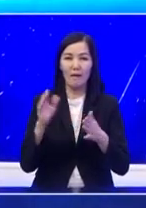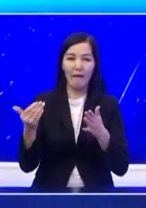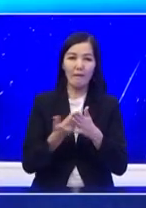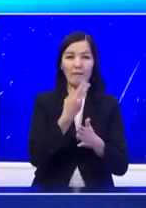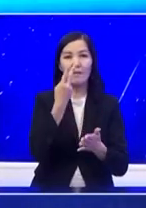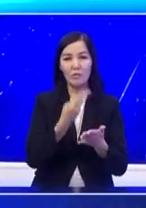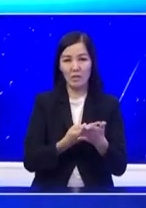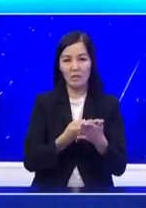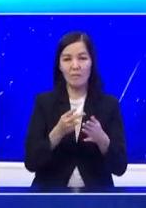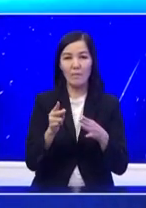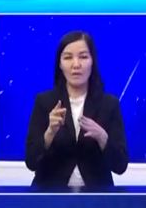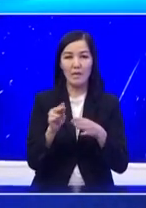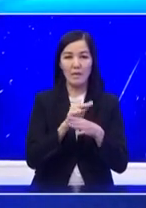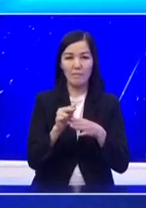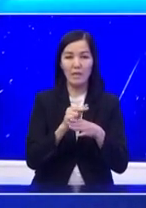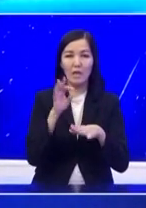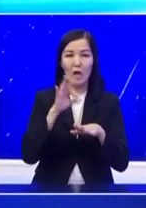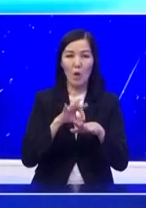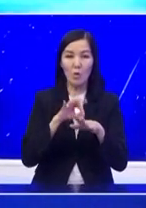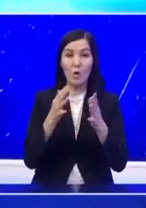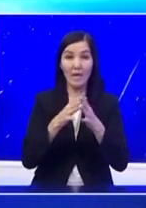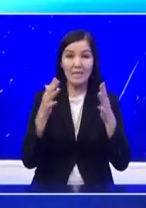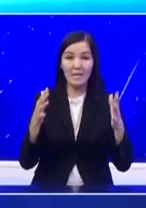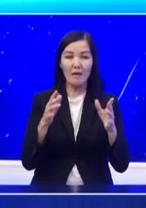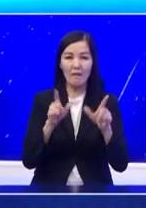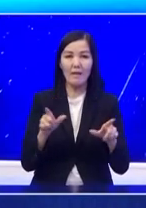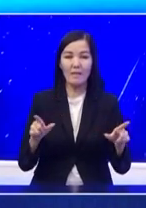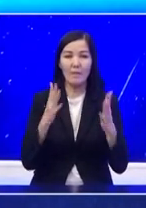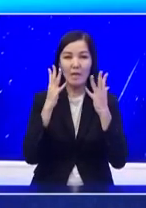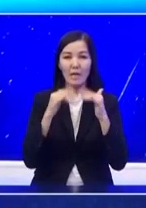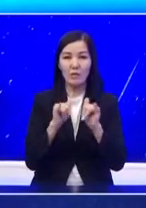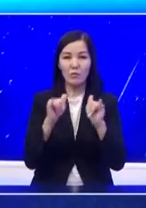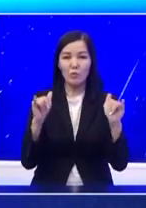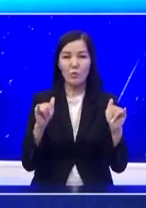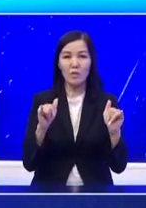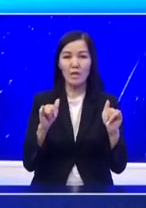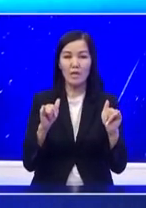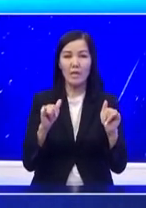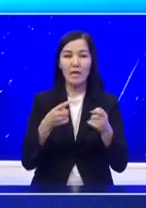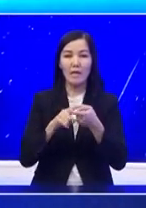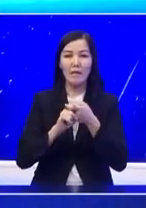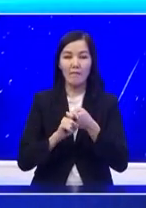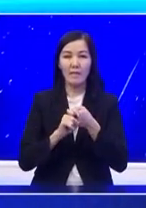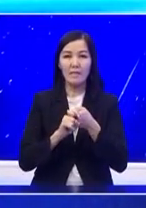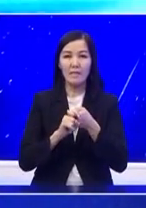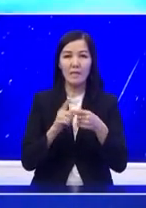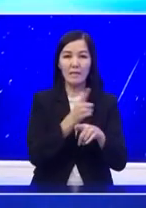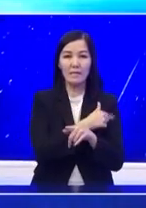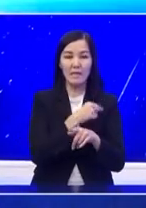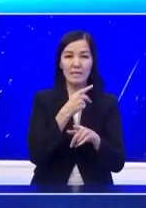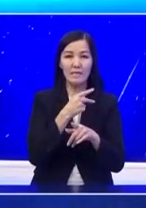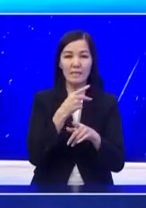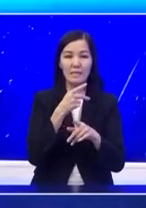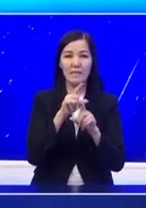түседі. Ауру асқынған пациенттер санын өсуіне байланысты инфекциялық стационарда соңғы 2 аптада төсек